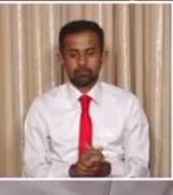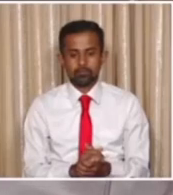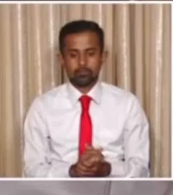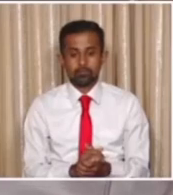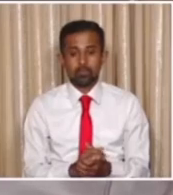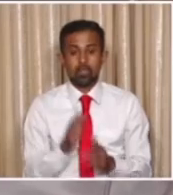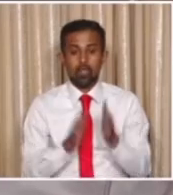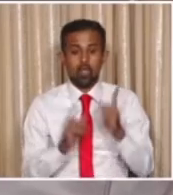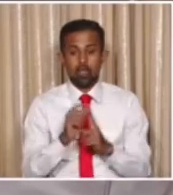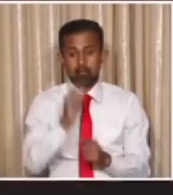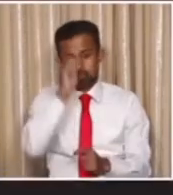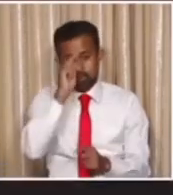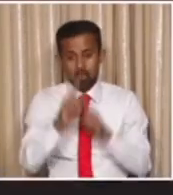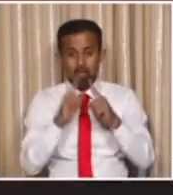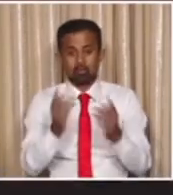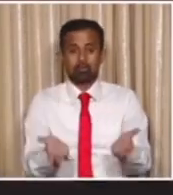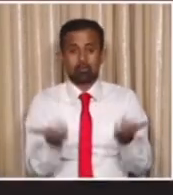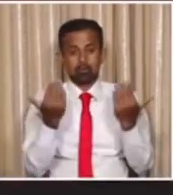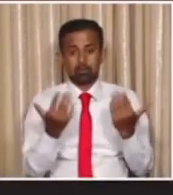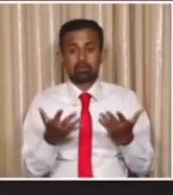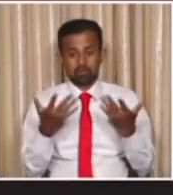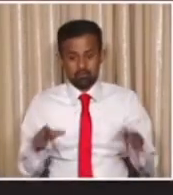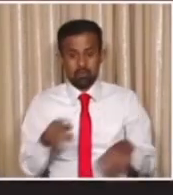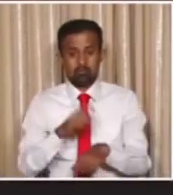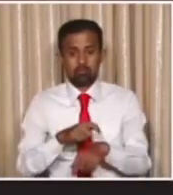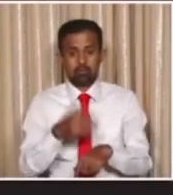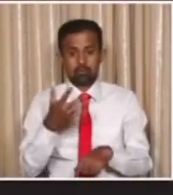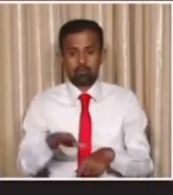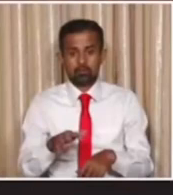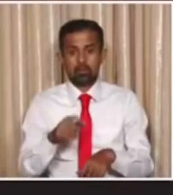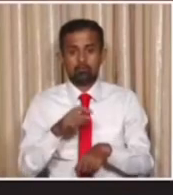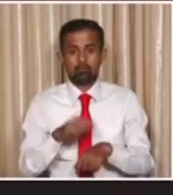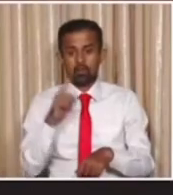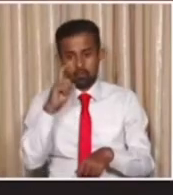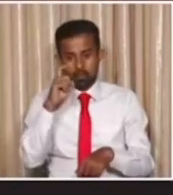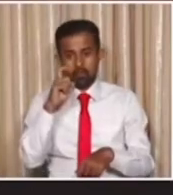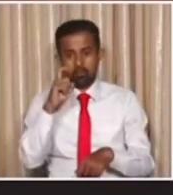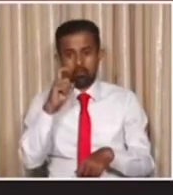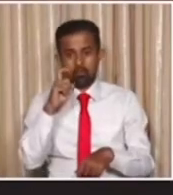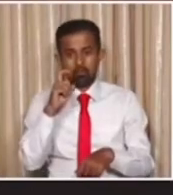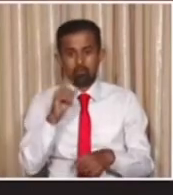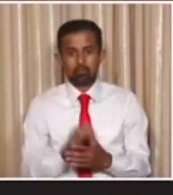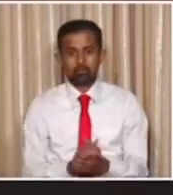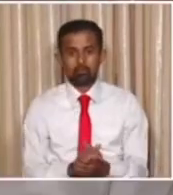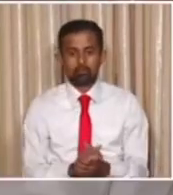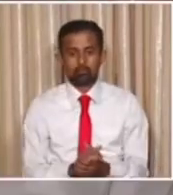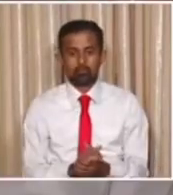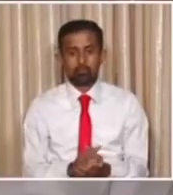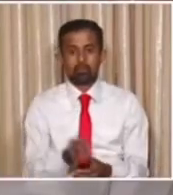කරු ඇමතිතුමා ඔබේ කතාව කරගෙන යන්න ඒක අවසන් කරන්න ඕනේ දැන්. විනාඩි භාගයයි. මේ ඔක